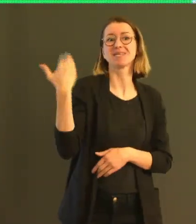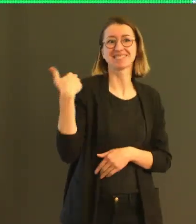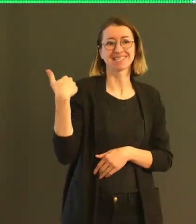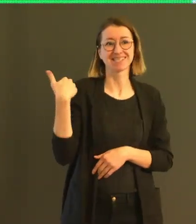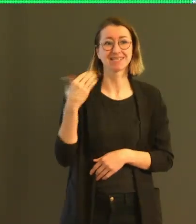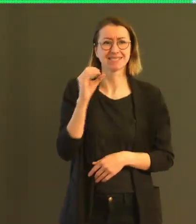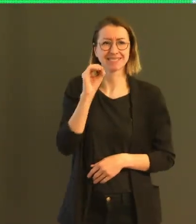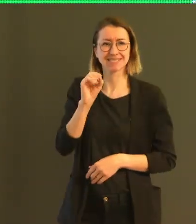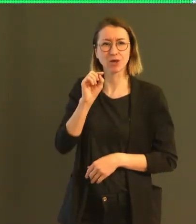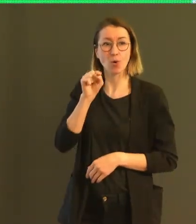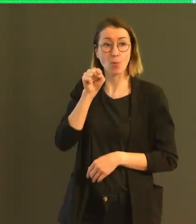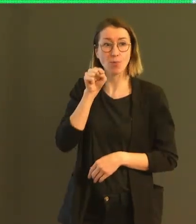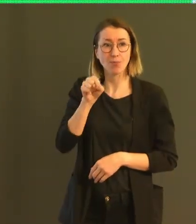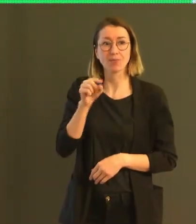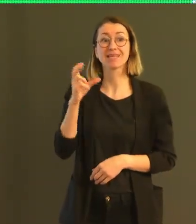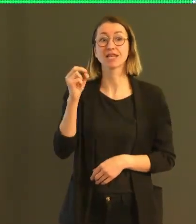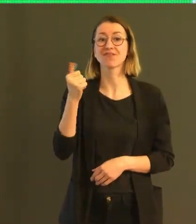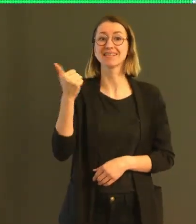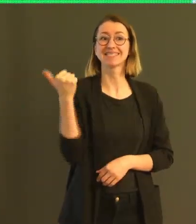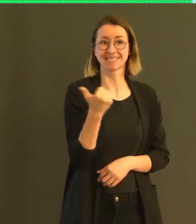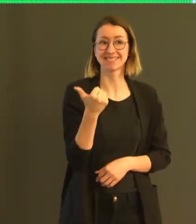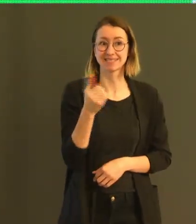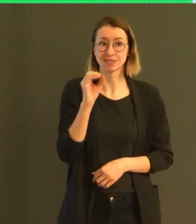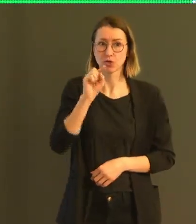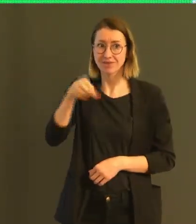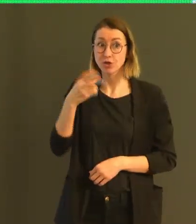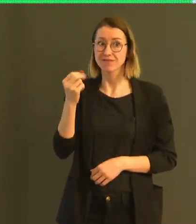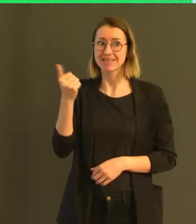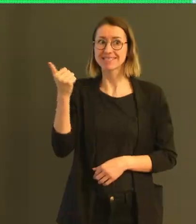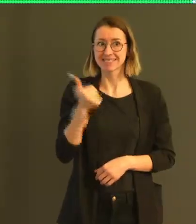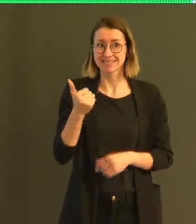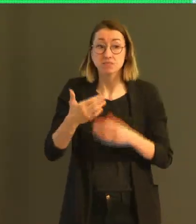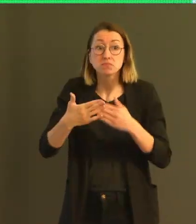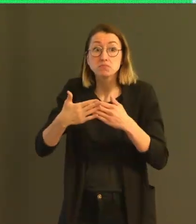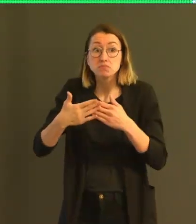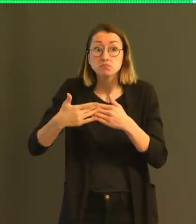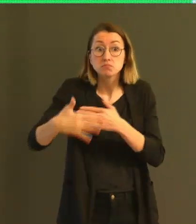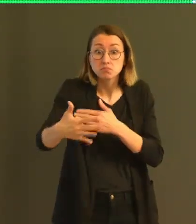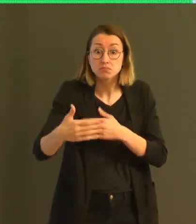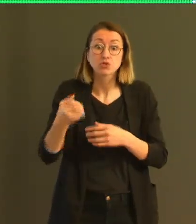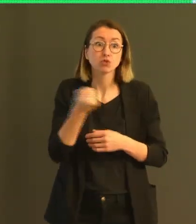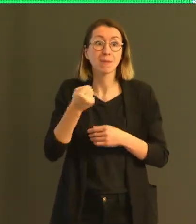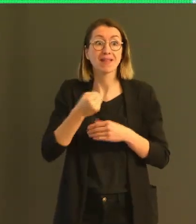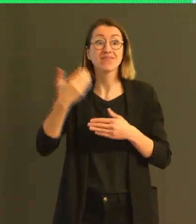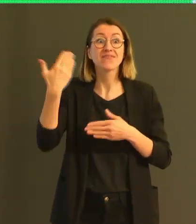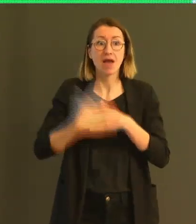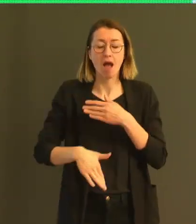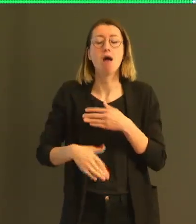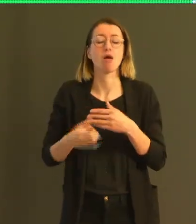aurons donc de nouvelles valeurs à vous donner à la fin des semaines de la semaine qui vient